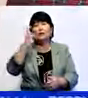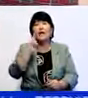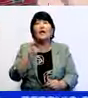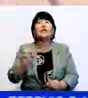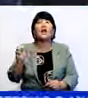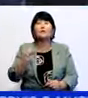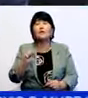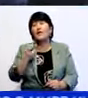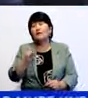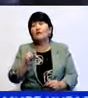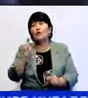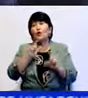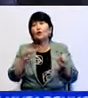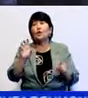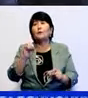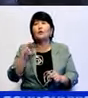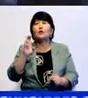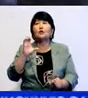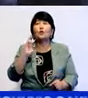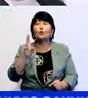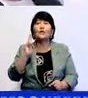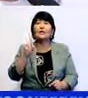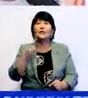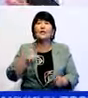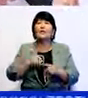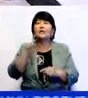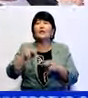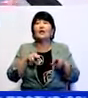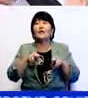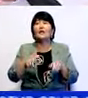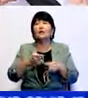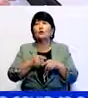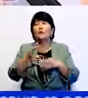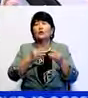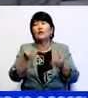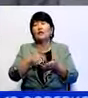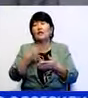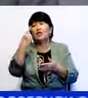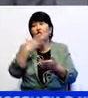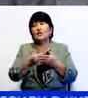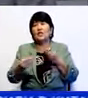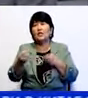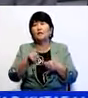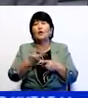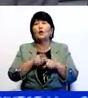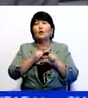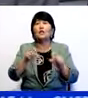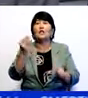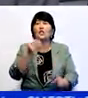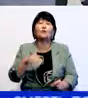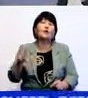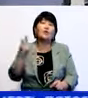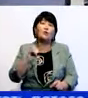зеев отметим школы байтерек скуки и z в за линейной части города построена на средства частного инвестора учредителя шар кулли ман